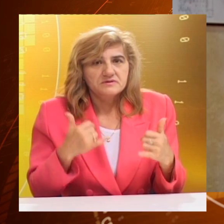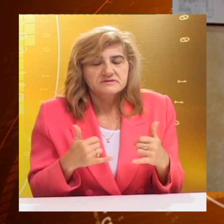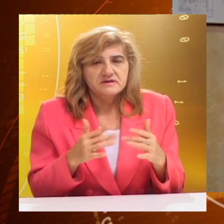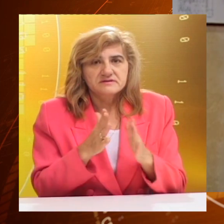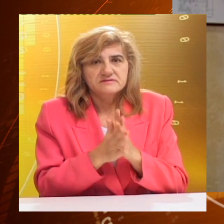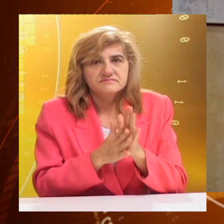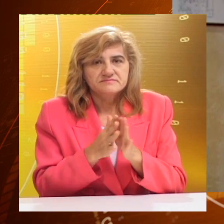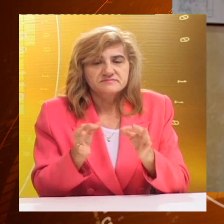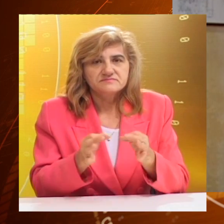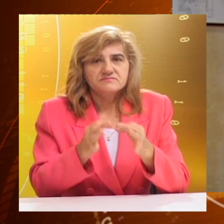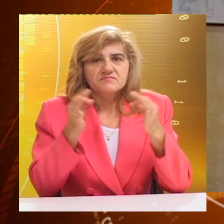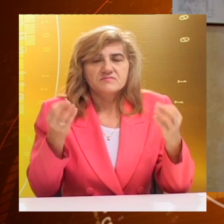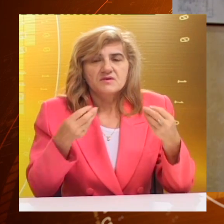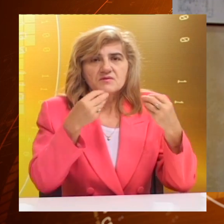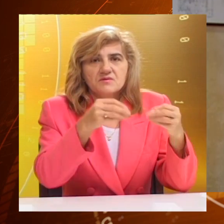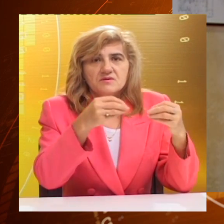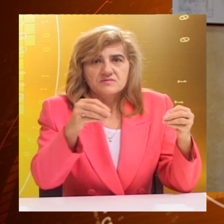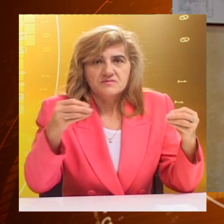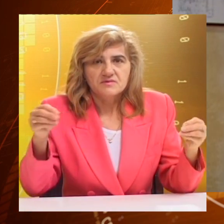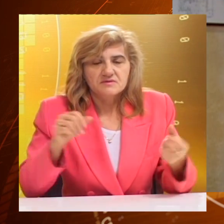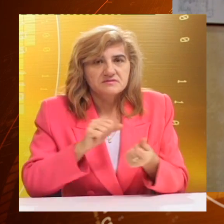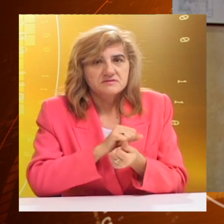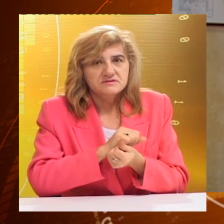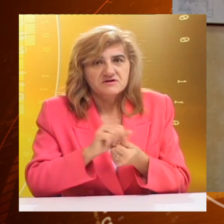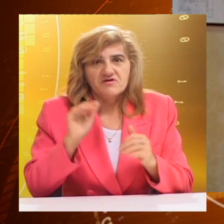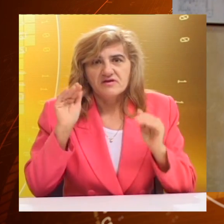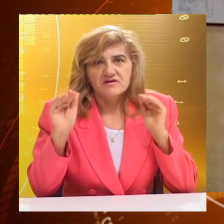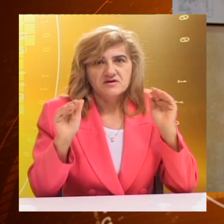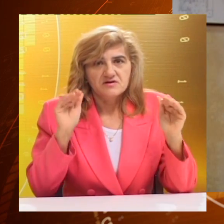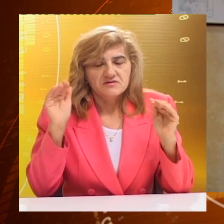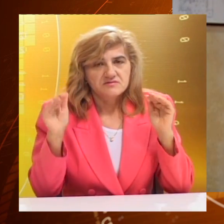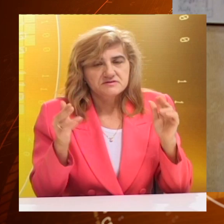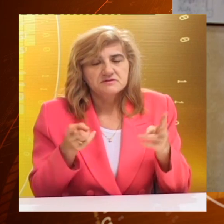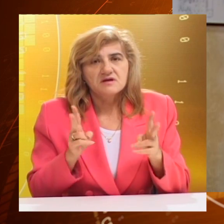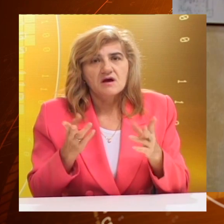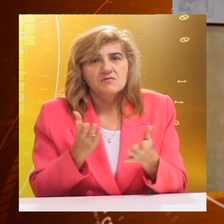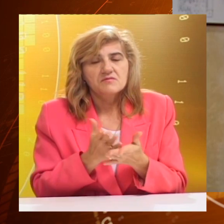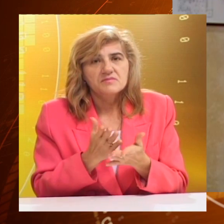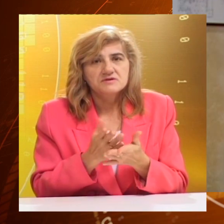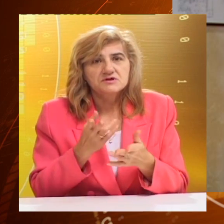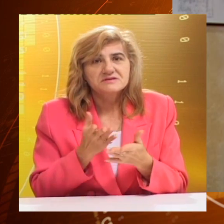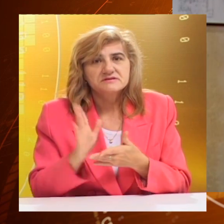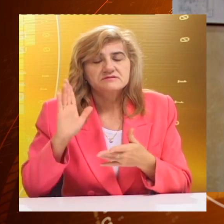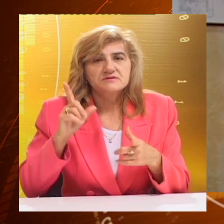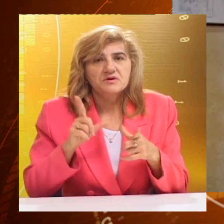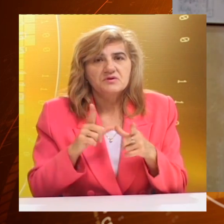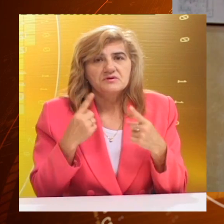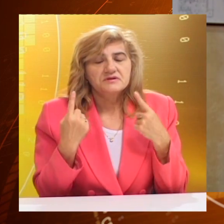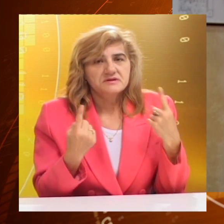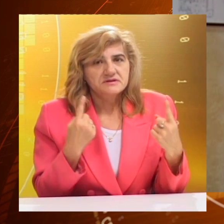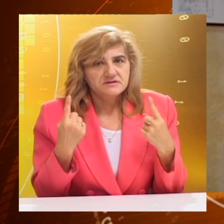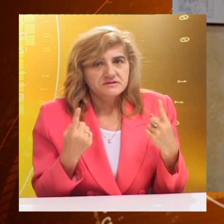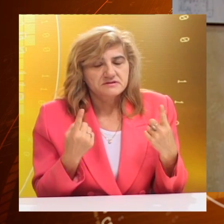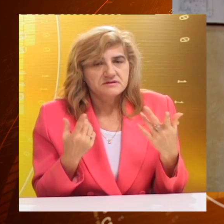ovom našem savjetovanju korisnicima našim pružimo korisne informacije ako dođu u situaciju da